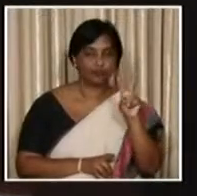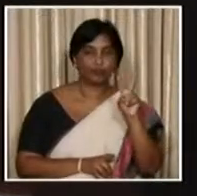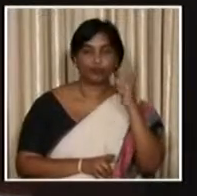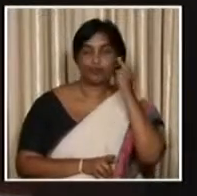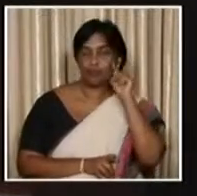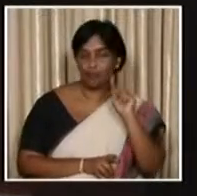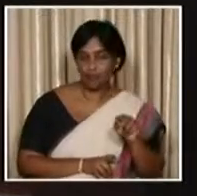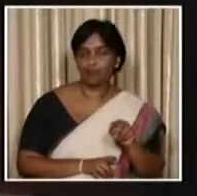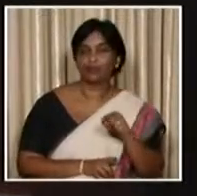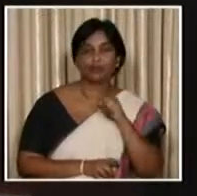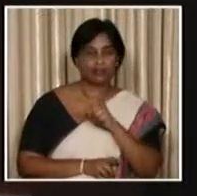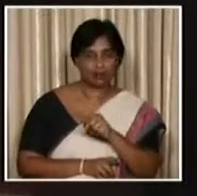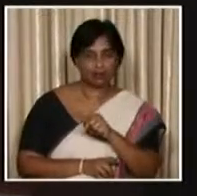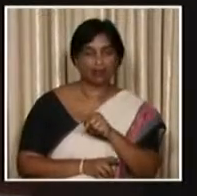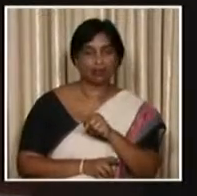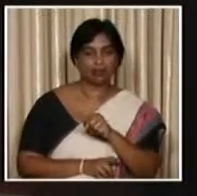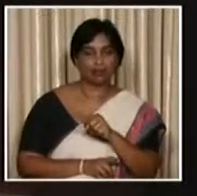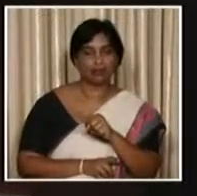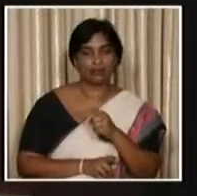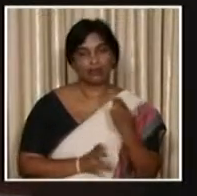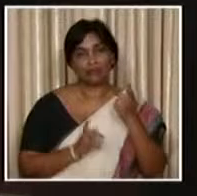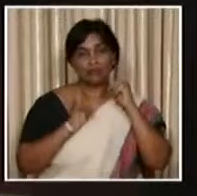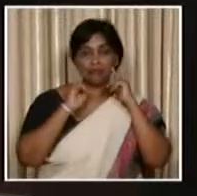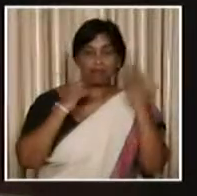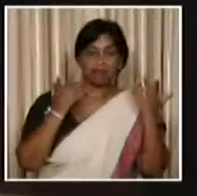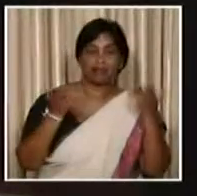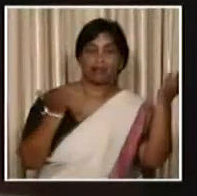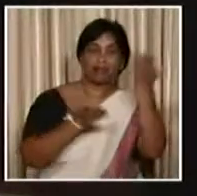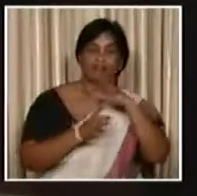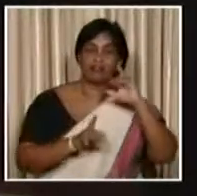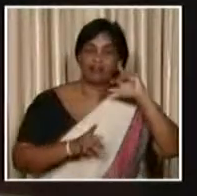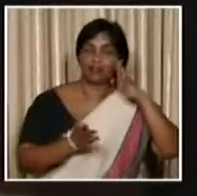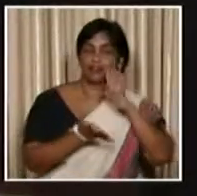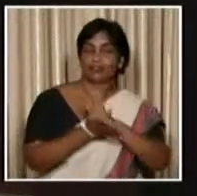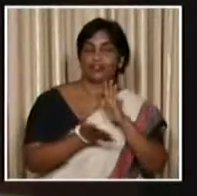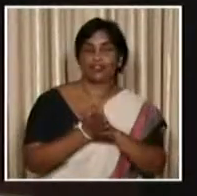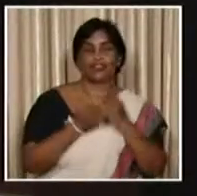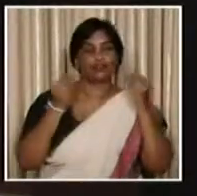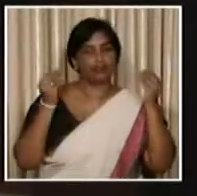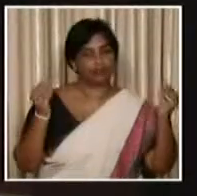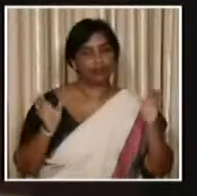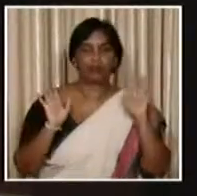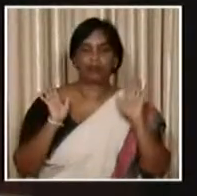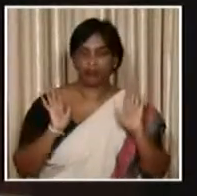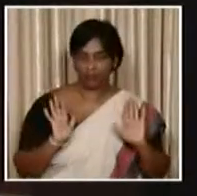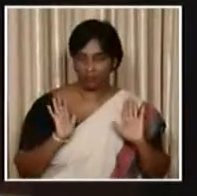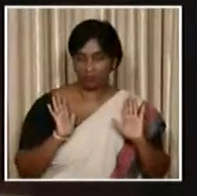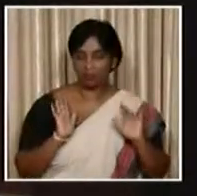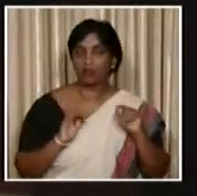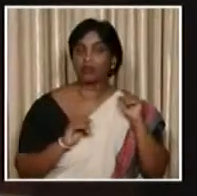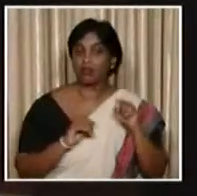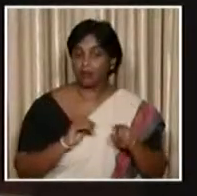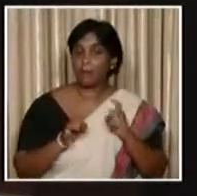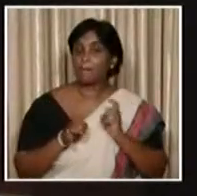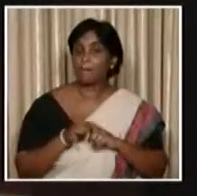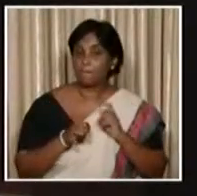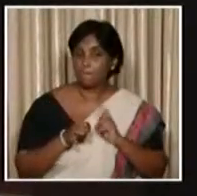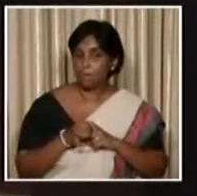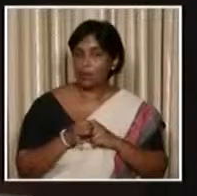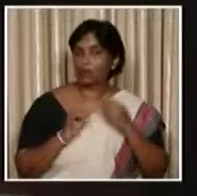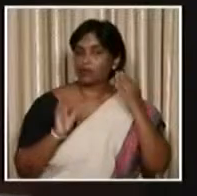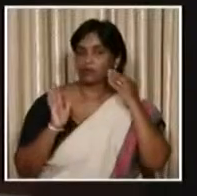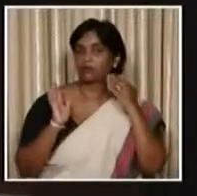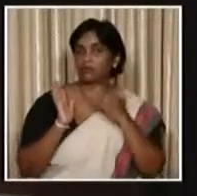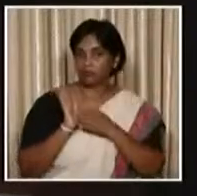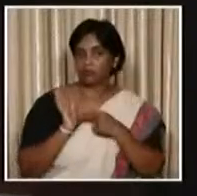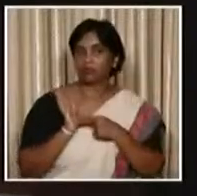අල්ලගෙන ඔබතුමා ඉතින් අර මොනවත් නොදන්න බහුතරයකට මෝඩ චූන් එකක් දුන්නා. හැබැයි මේ ප්‍රශ්නේ අන්තර්ගතය